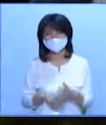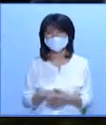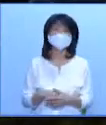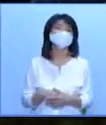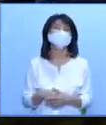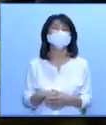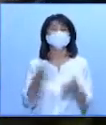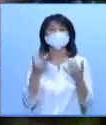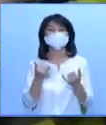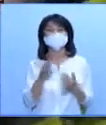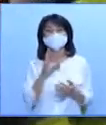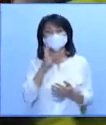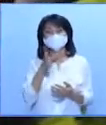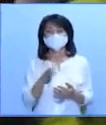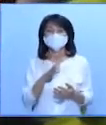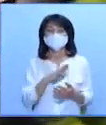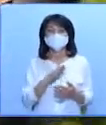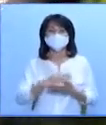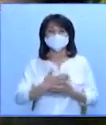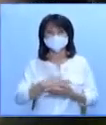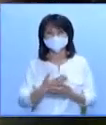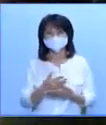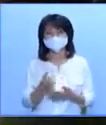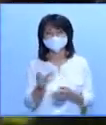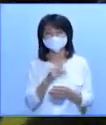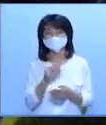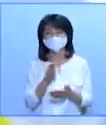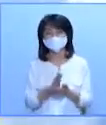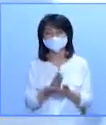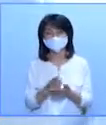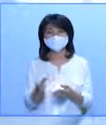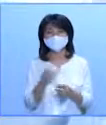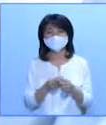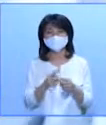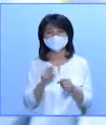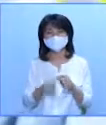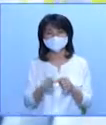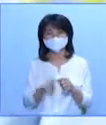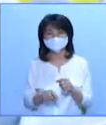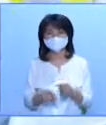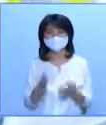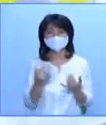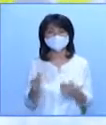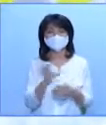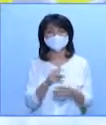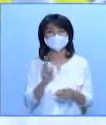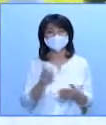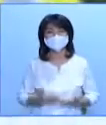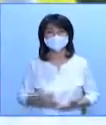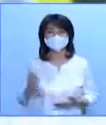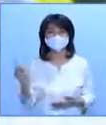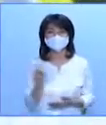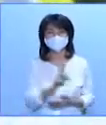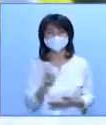Бүгінгі таңда полиция қызметкерлерінің планшетінде сергек блок бекет қосымшасы жүктелген. Құрылғы арқылы ел тұрғындарының қалаға кіріп шығуы